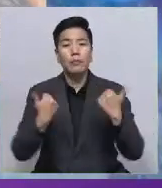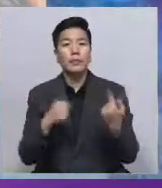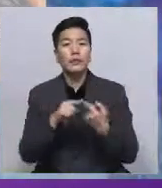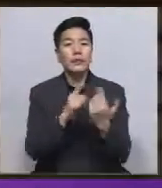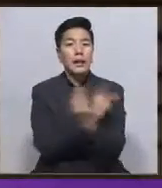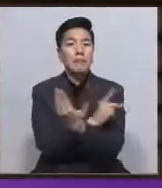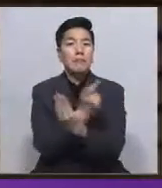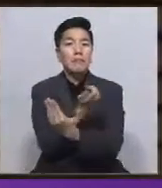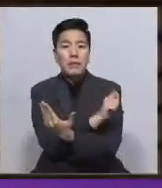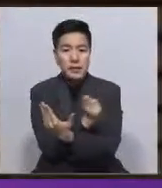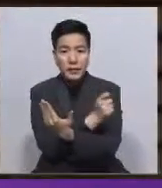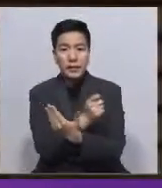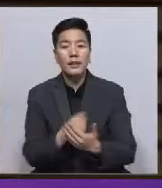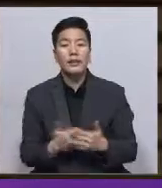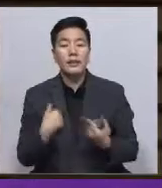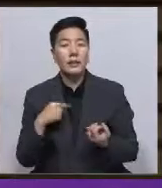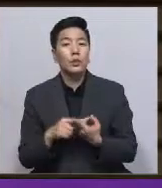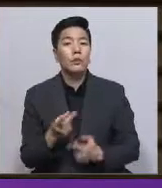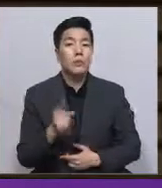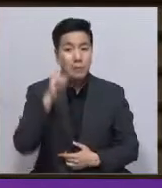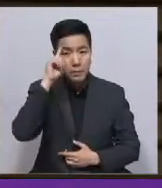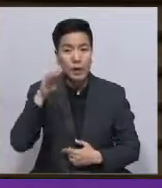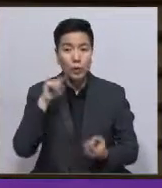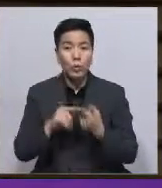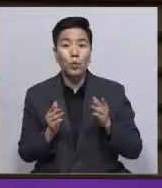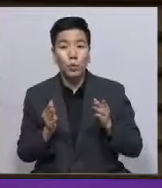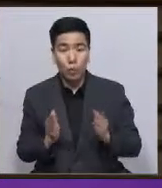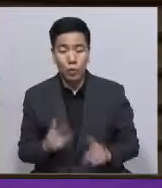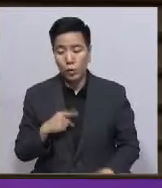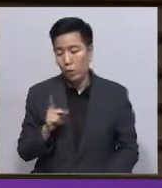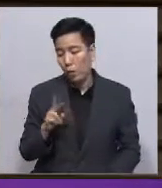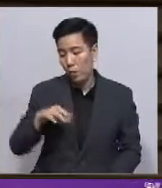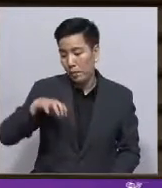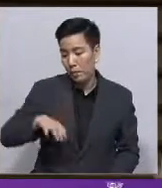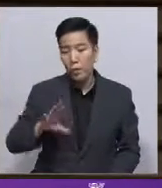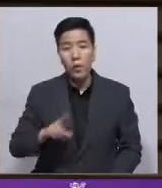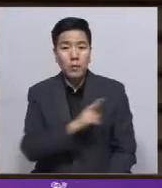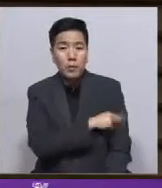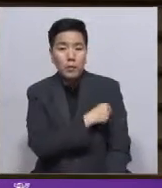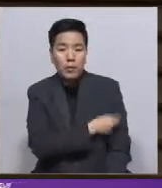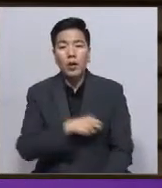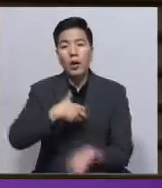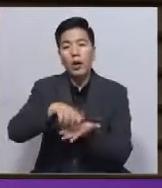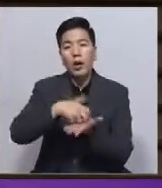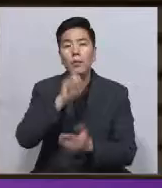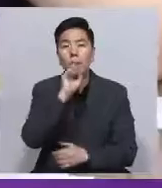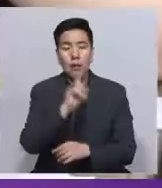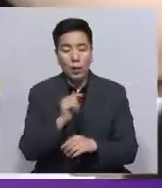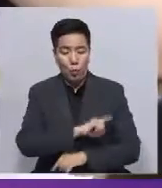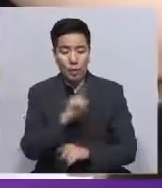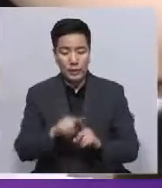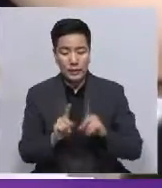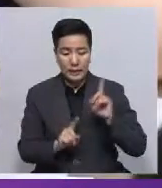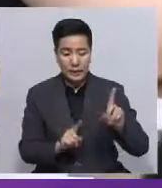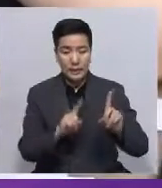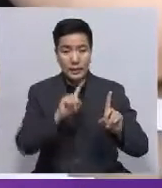และกระบี่ขณะที่สถานการณ์โรคพิษสุนัขบ้าในคนกรมควบคุมโรคกระทรวงสาธารณสุขได้รายงานว่าระหว่างวันที่